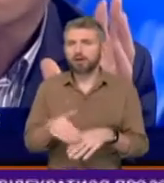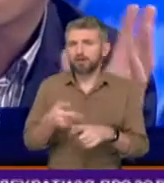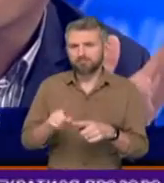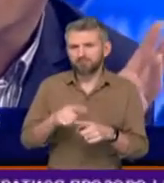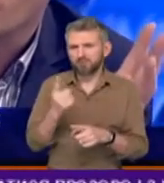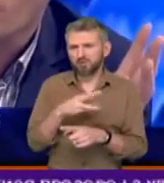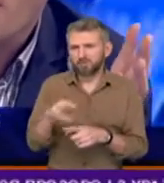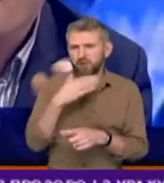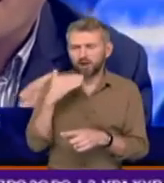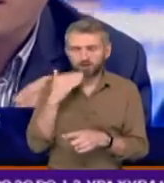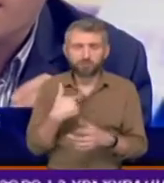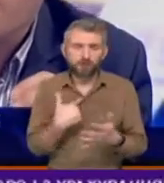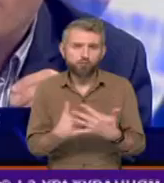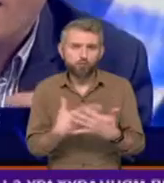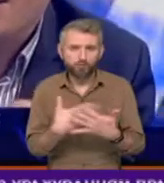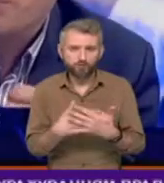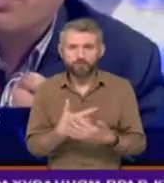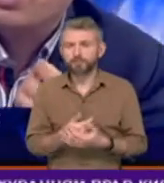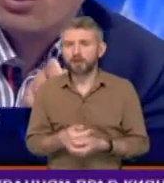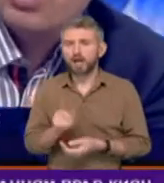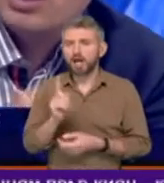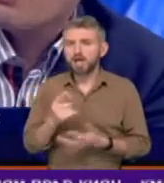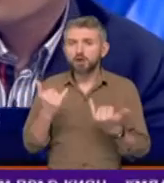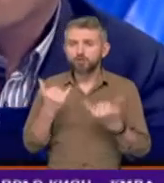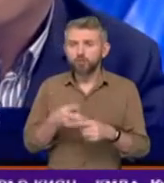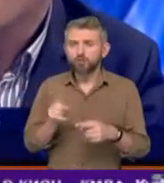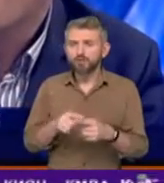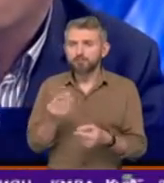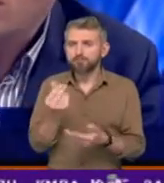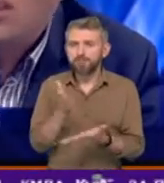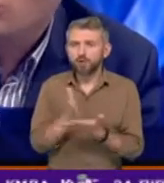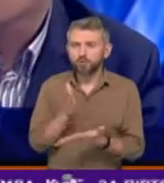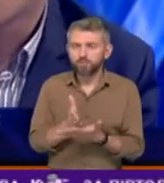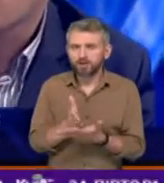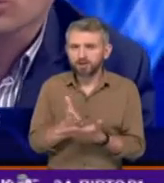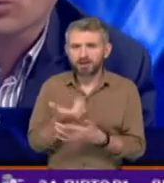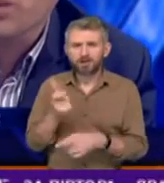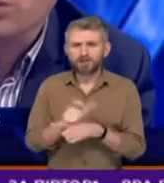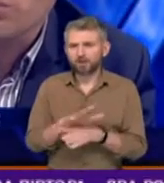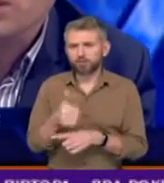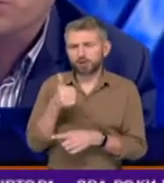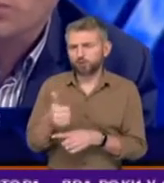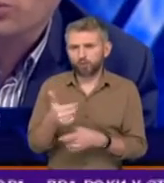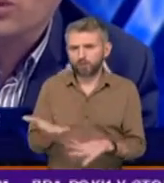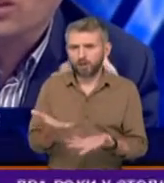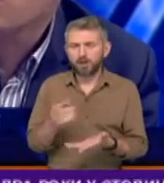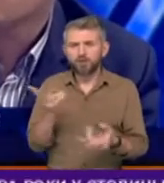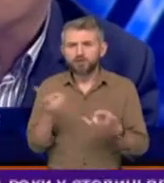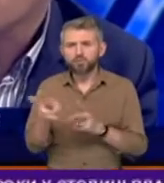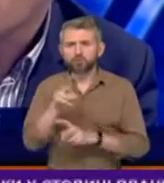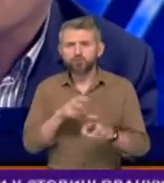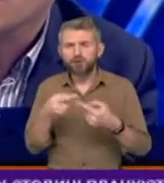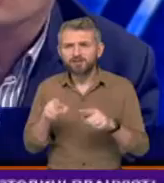багато. Дуже просто, я умовно це перебрав. Але сьогодні цей майновий ценз, він не дуже добрий інструмент. Якісь потрібно шукати